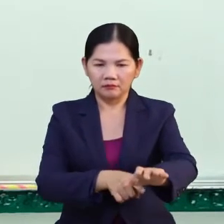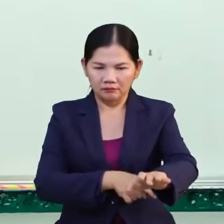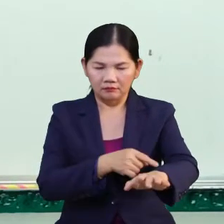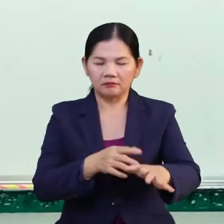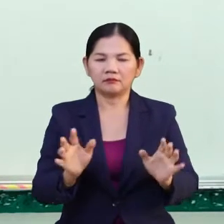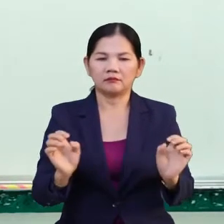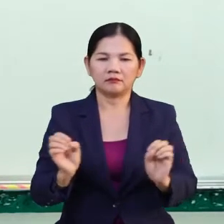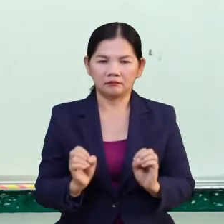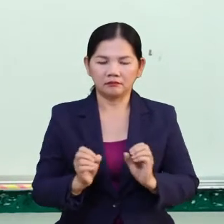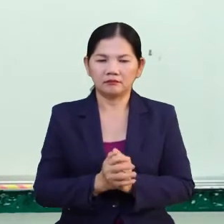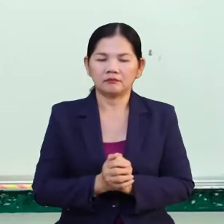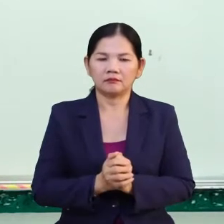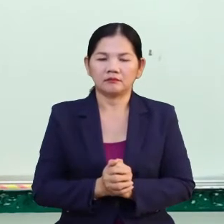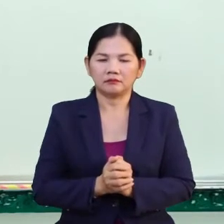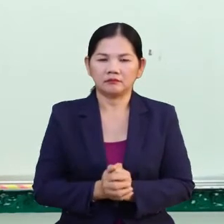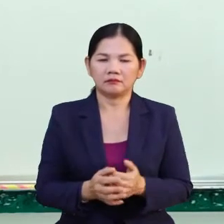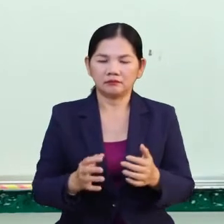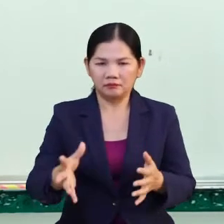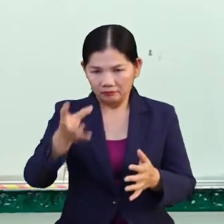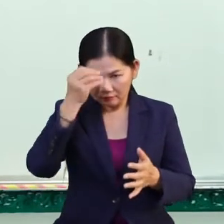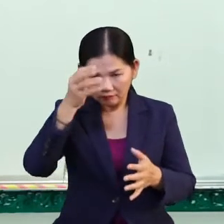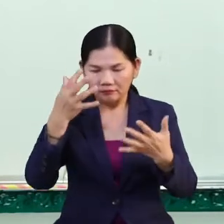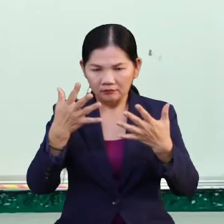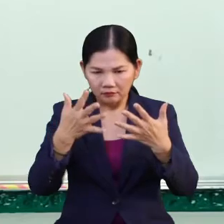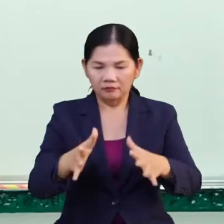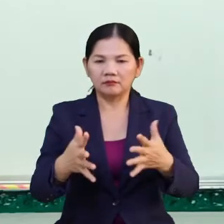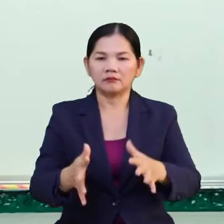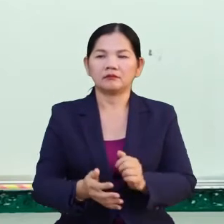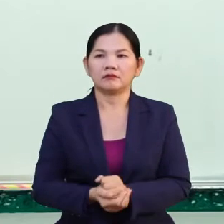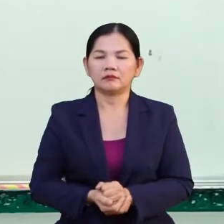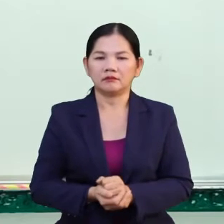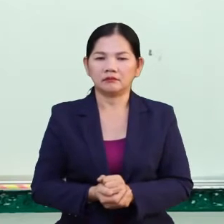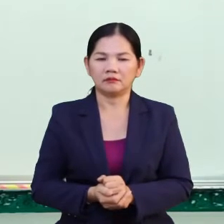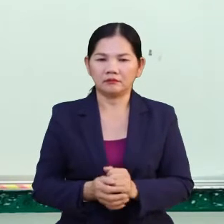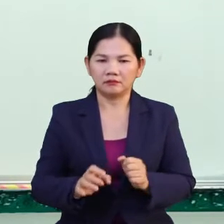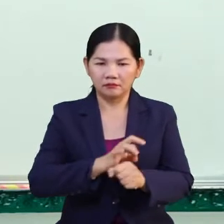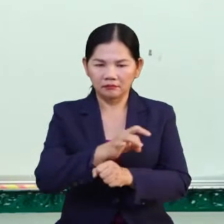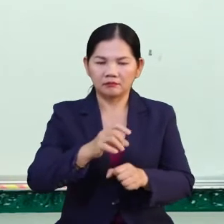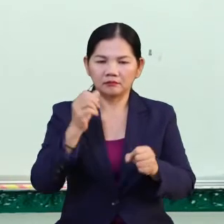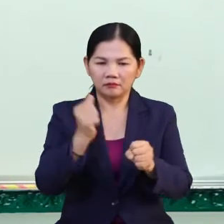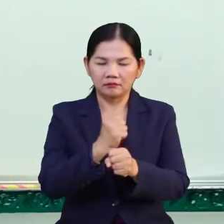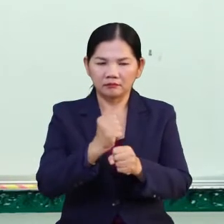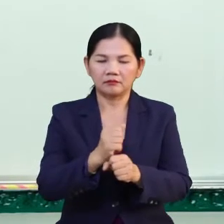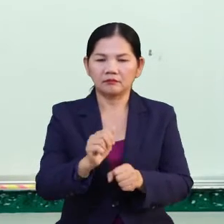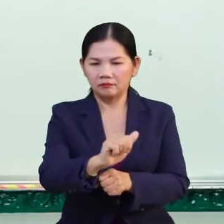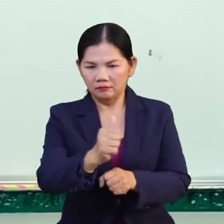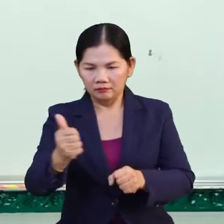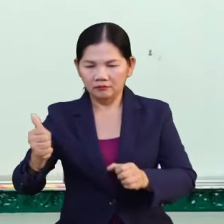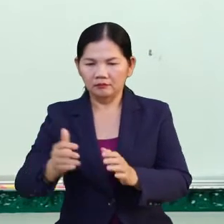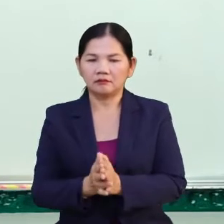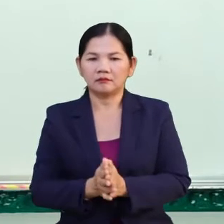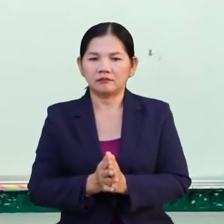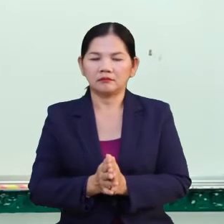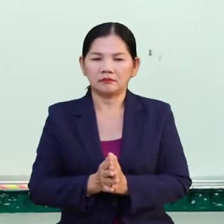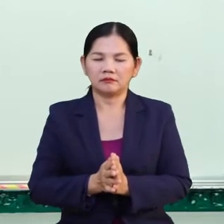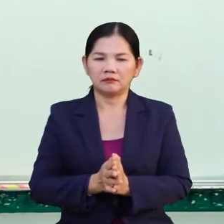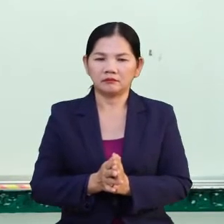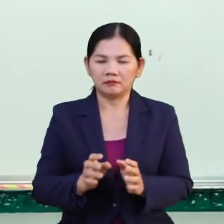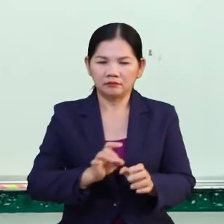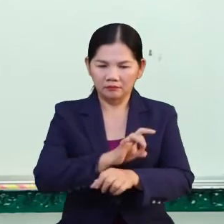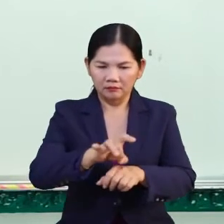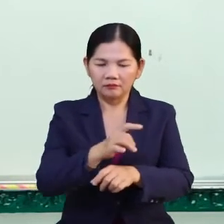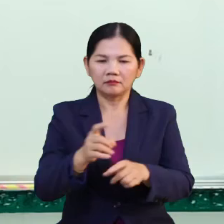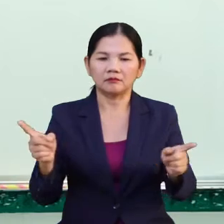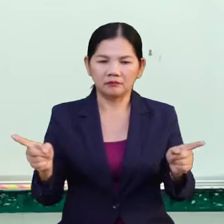គិតទេព្រោះអីយើងបានសិក្សារៀនសូត្រវារួចមកហើយអញ្ចឹងរាល់ការធ្វើលំហាត់សំណួរផ្សេងផ្សេងកូនត្រូវចាប្រាប់ពេលវេលា